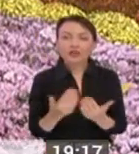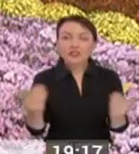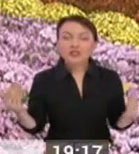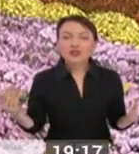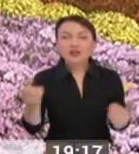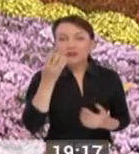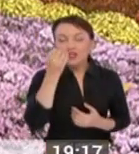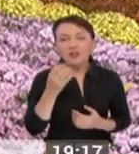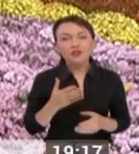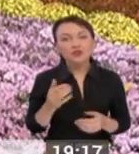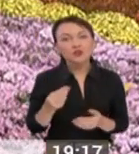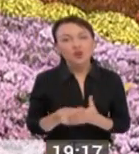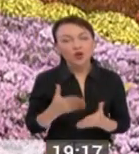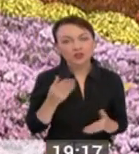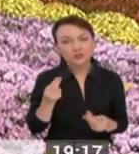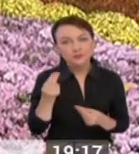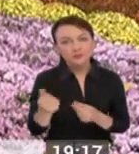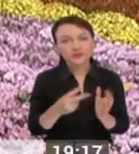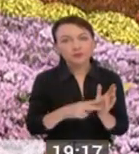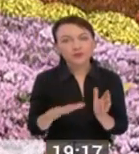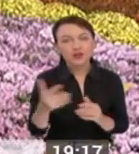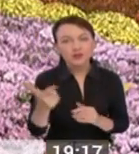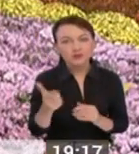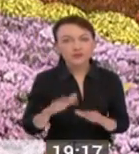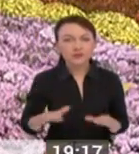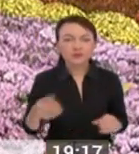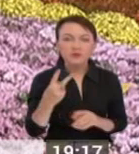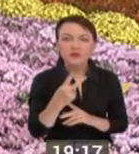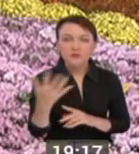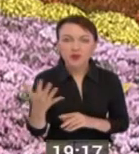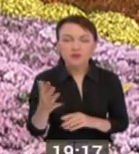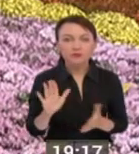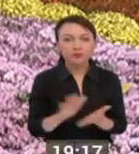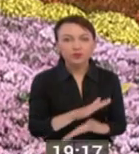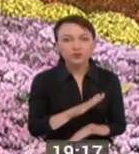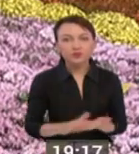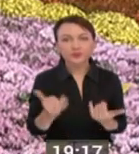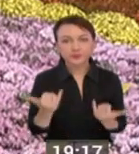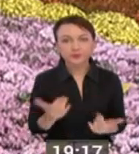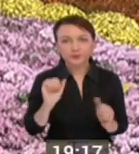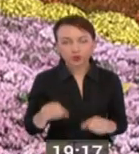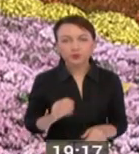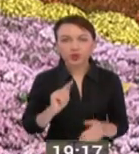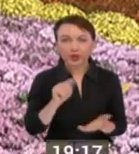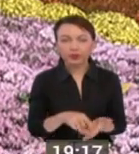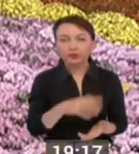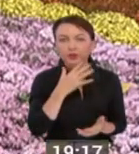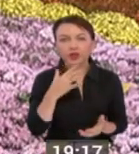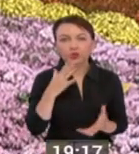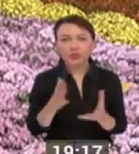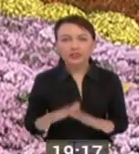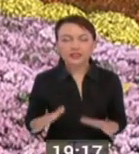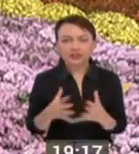хризантем, дорослому доведеться викласти 75 гривень, дітям – 25. Безкоштовно сюди можуть потрапити багатодітні